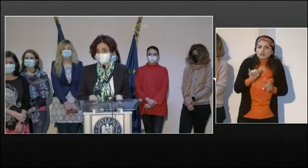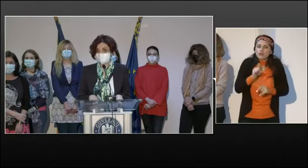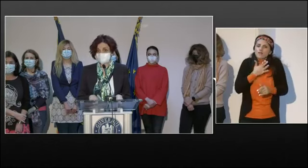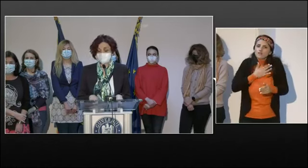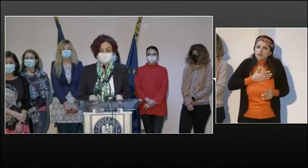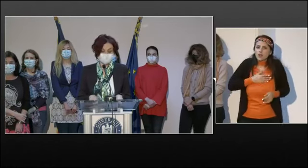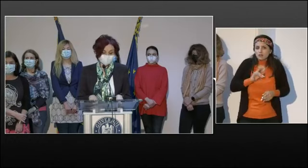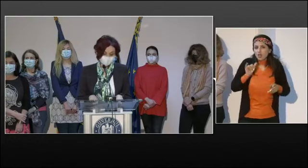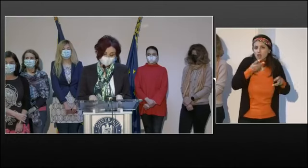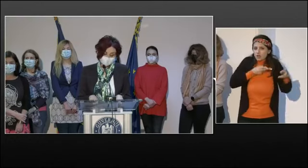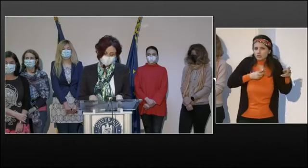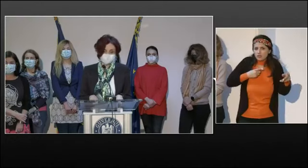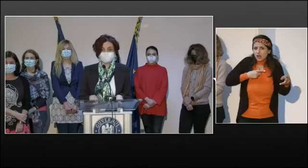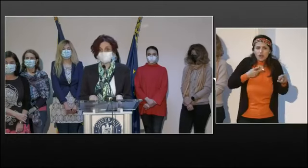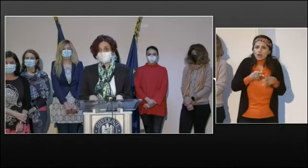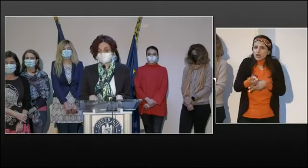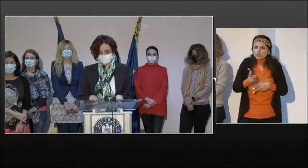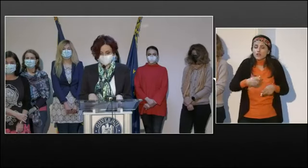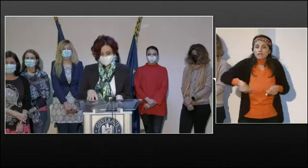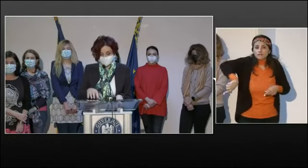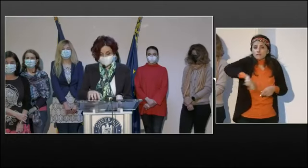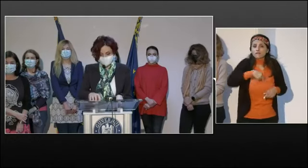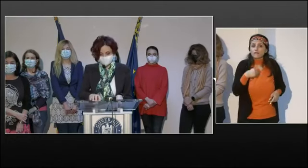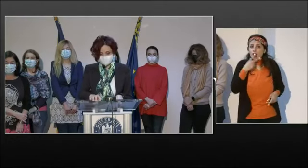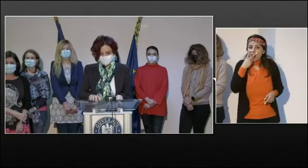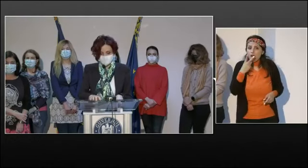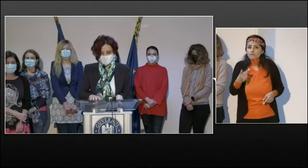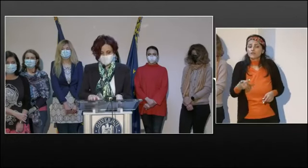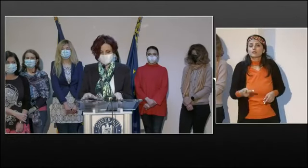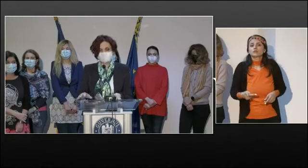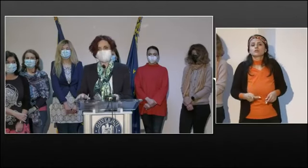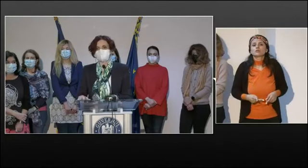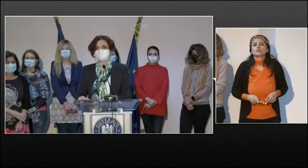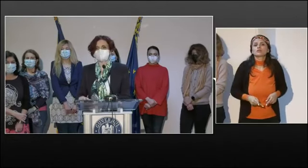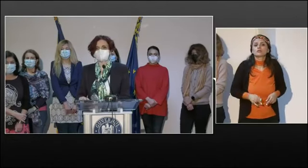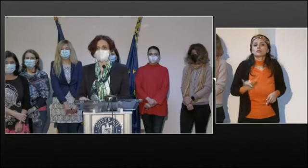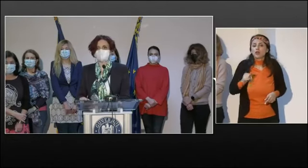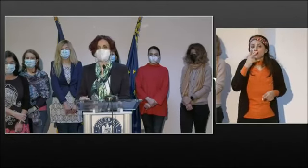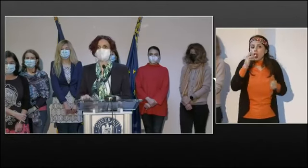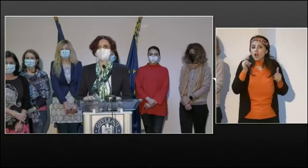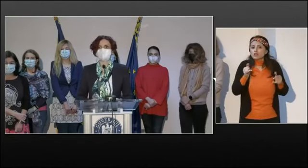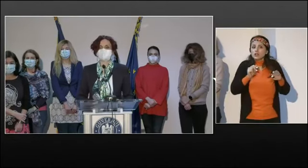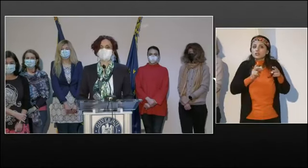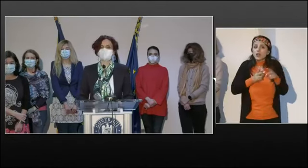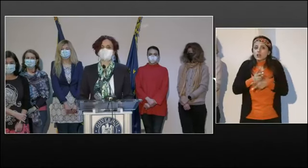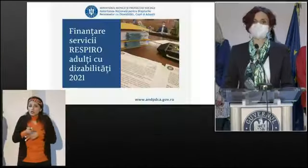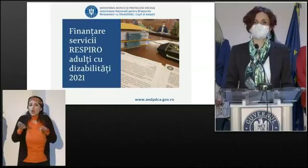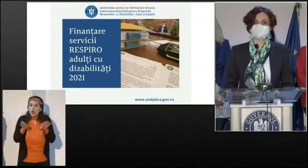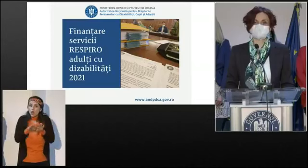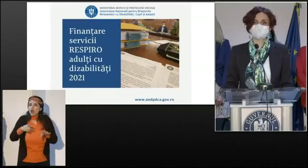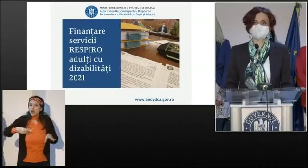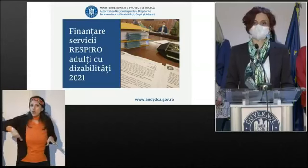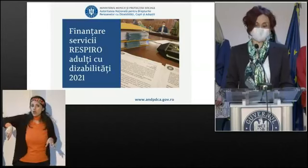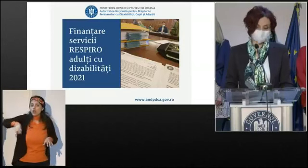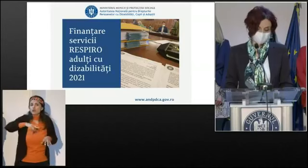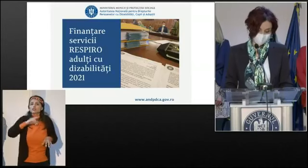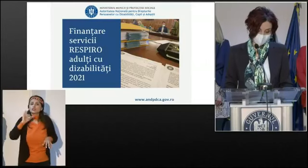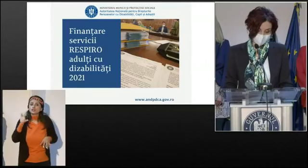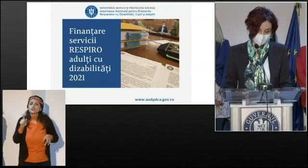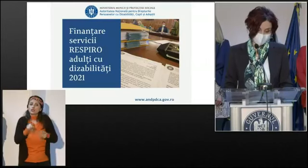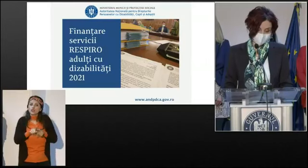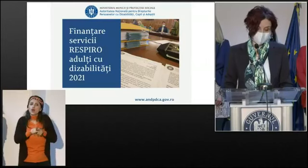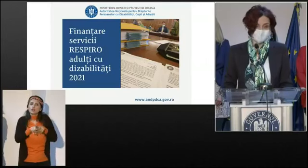gresit am constatat cu totii ce am imprimata aceasta constatare colegilor mei cat si celor de